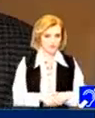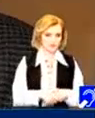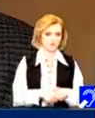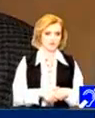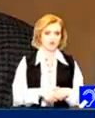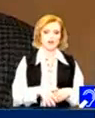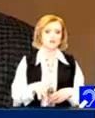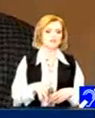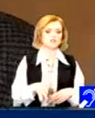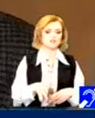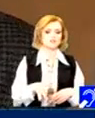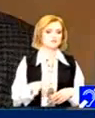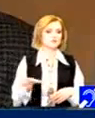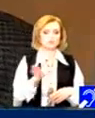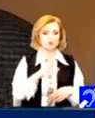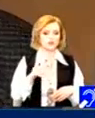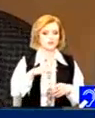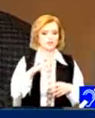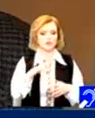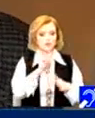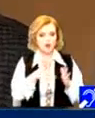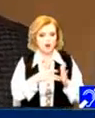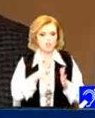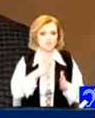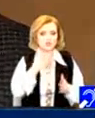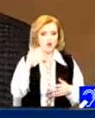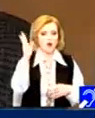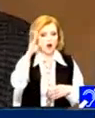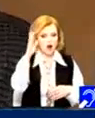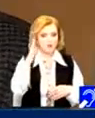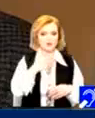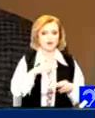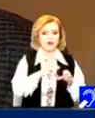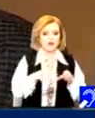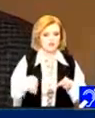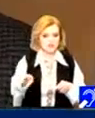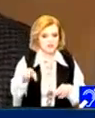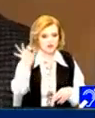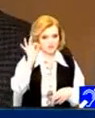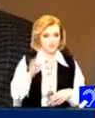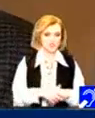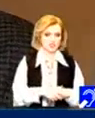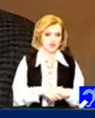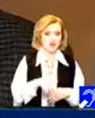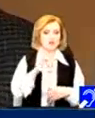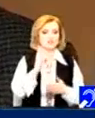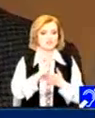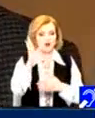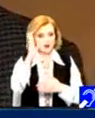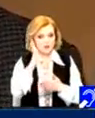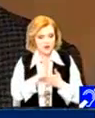din localitate beneficiază de apă și canalizare. Chiar există situația că apă este, nu e canalizare. Și atunci apare întrebarea. Unde se